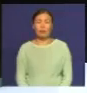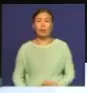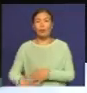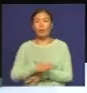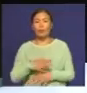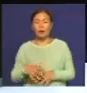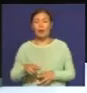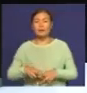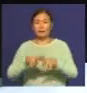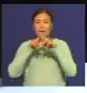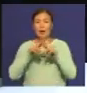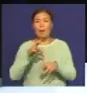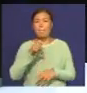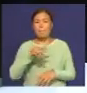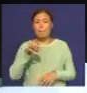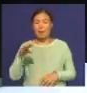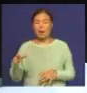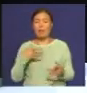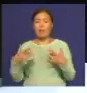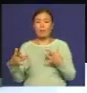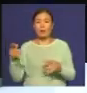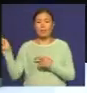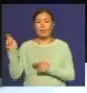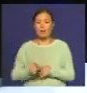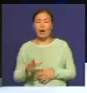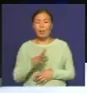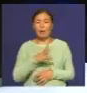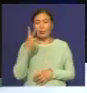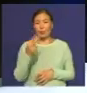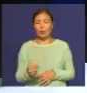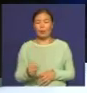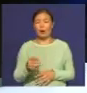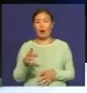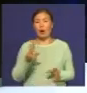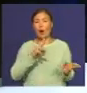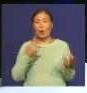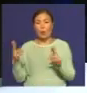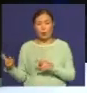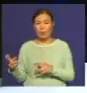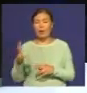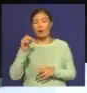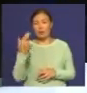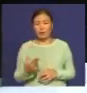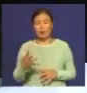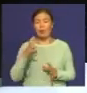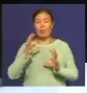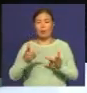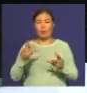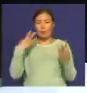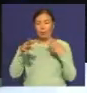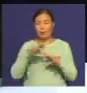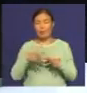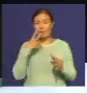Өңірге Астана балет театры гастрольдік сапармен келді. Ұжым 2 күн бойы хореография өнерінің ұлттық және әлемдік үлгілерін